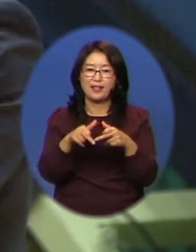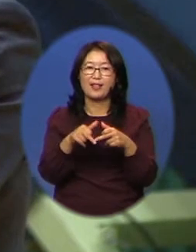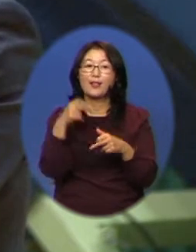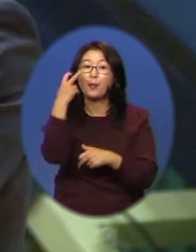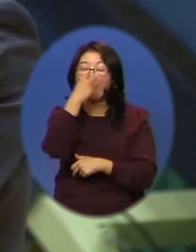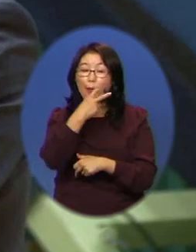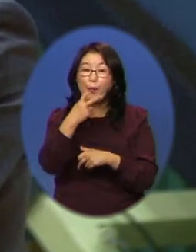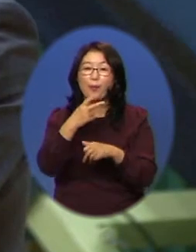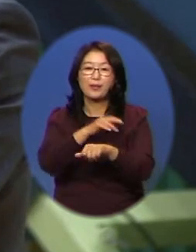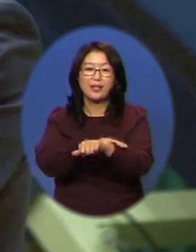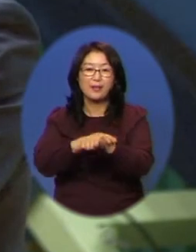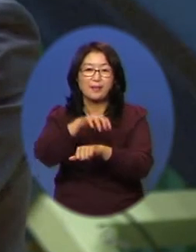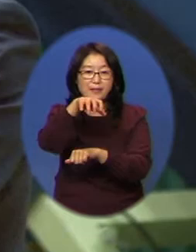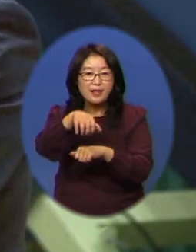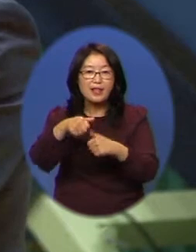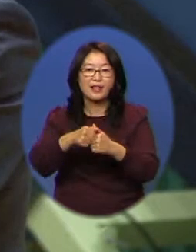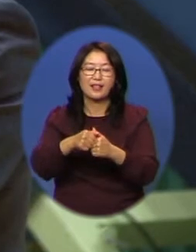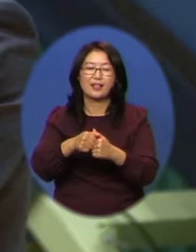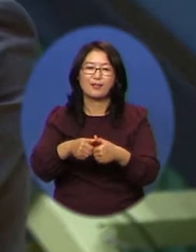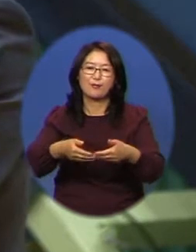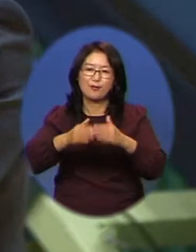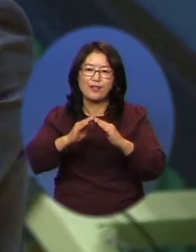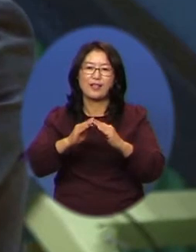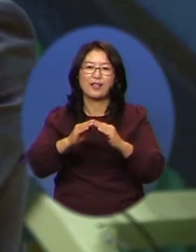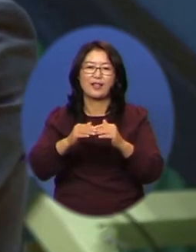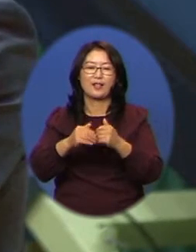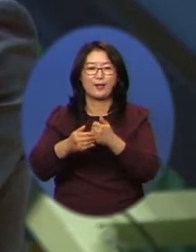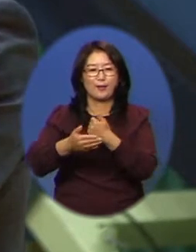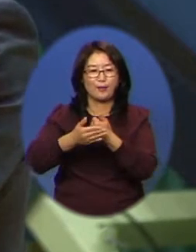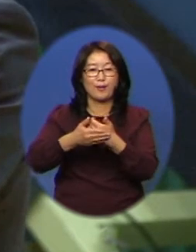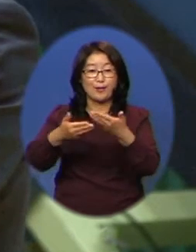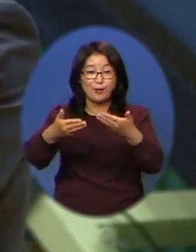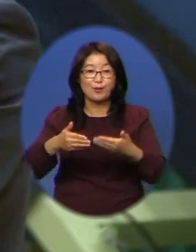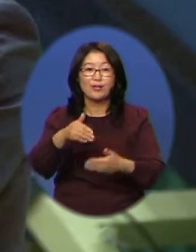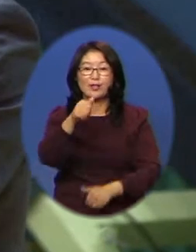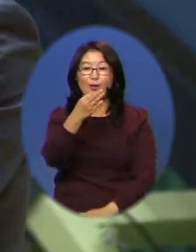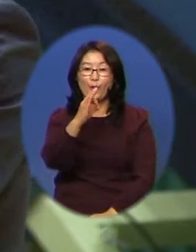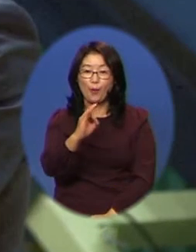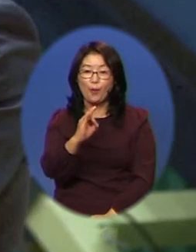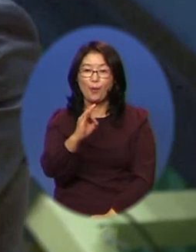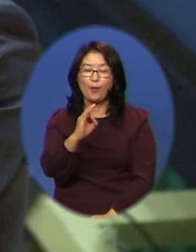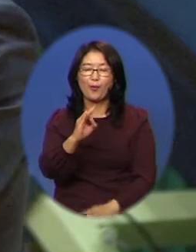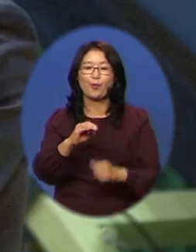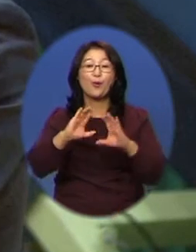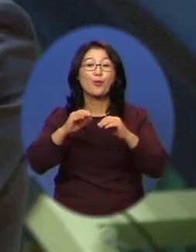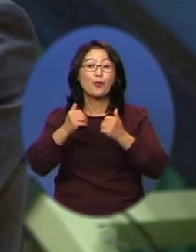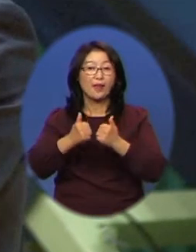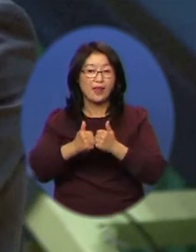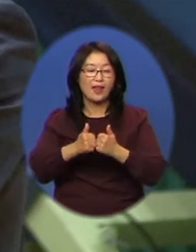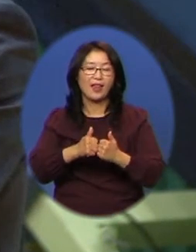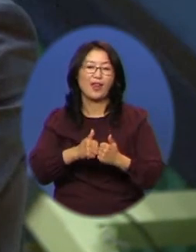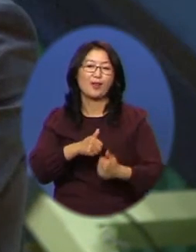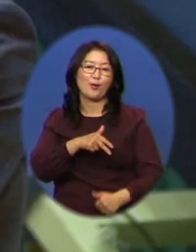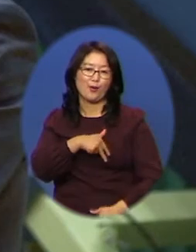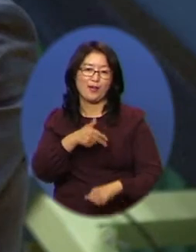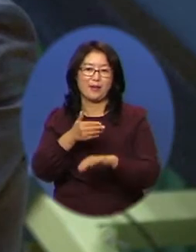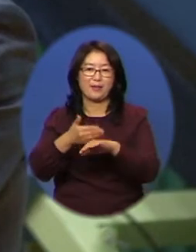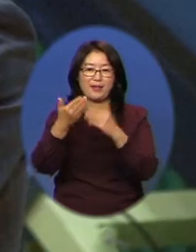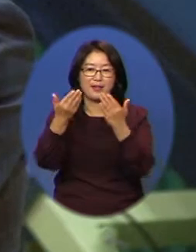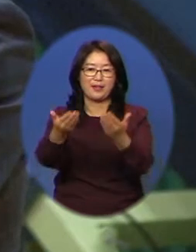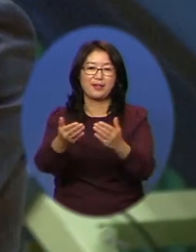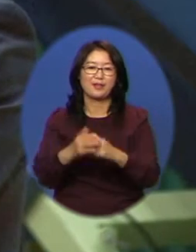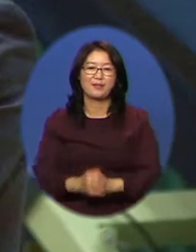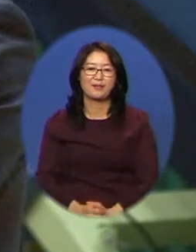선정되도록 결정적인 역할을 해주신 홍문표 국회의원님께 감사드리며, 여러분 다 함께